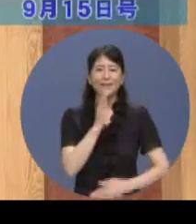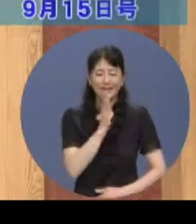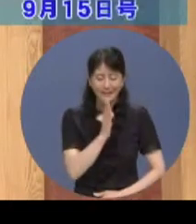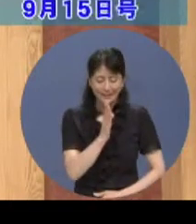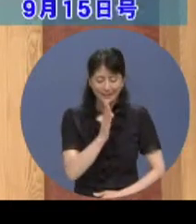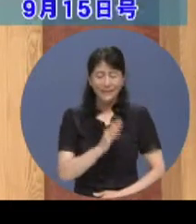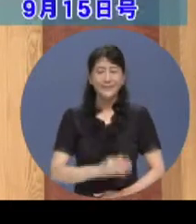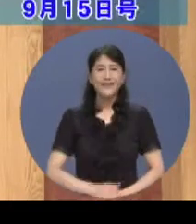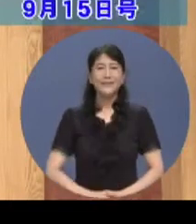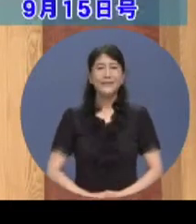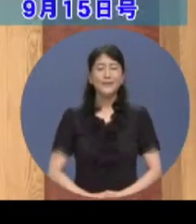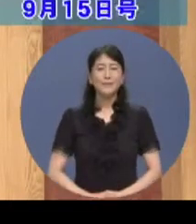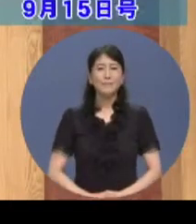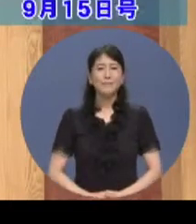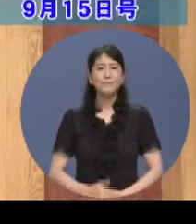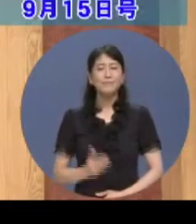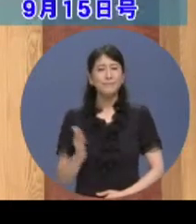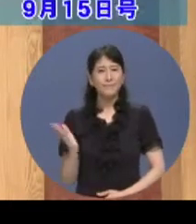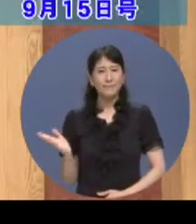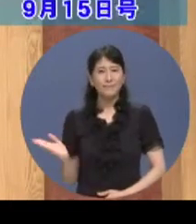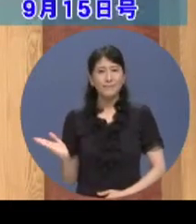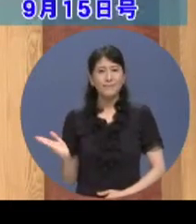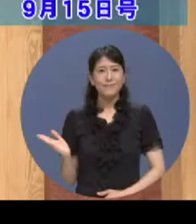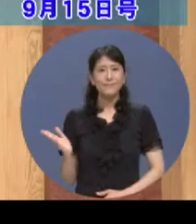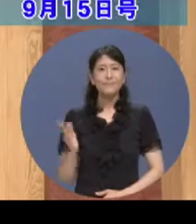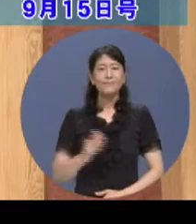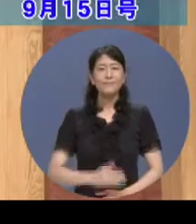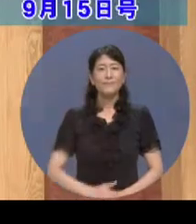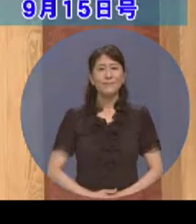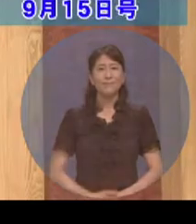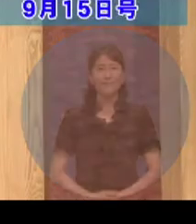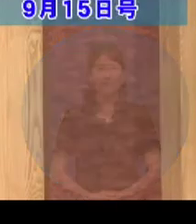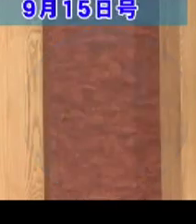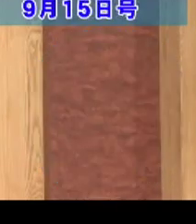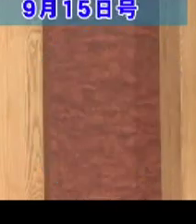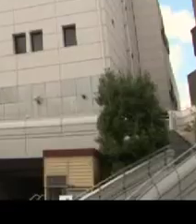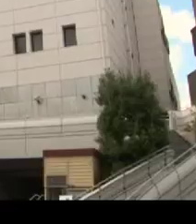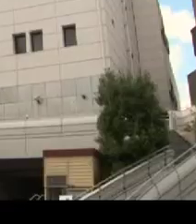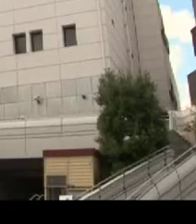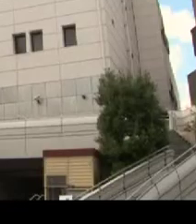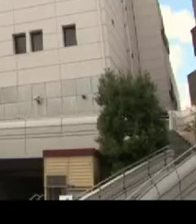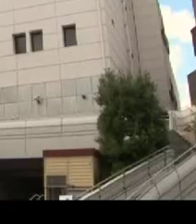みに。では初めの話題です。